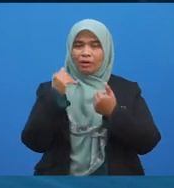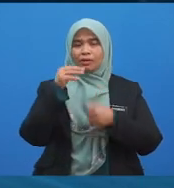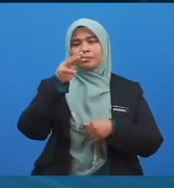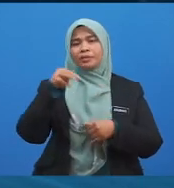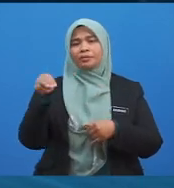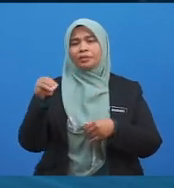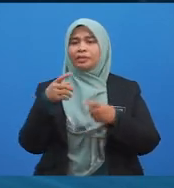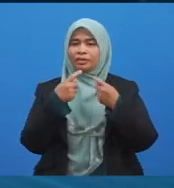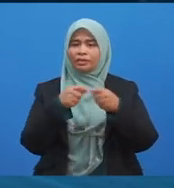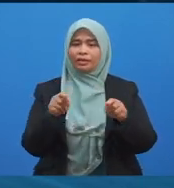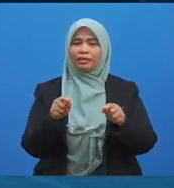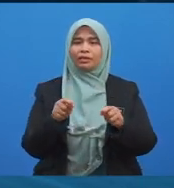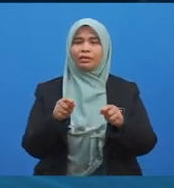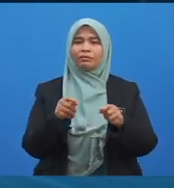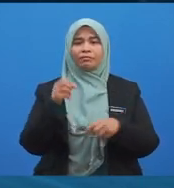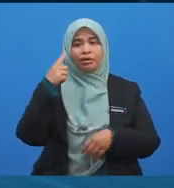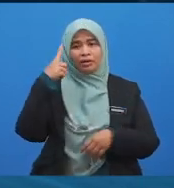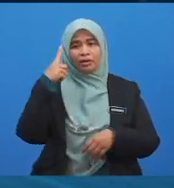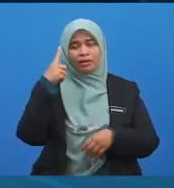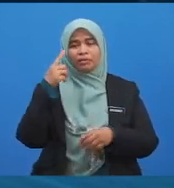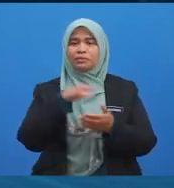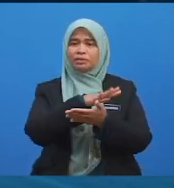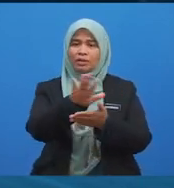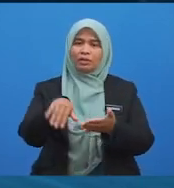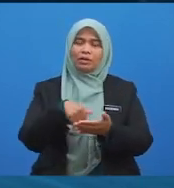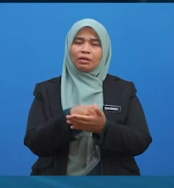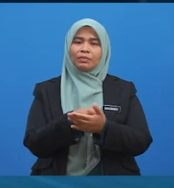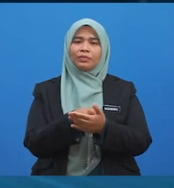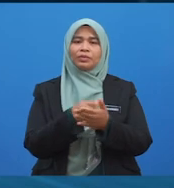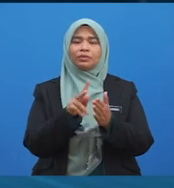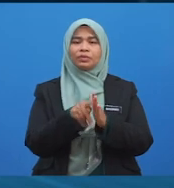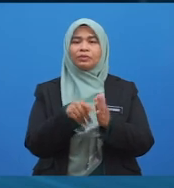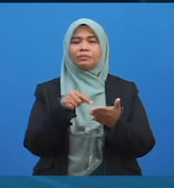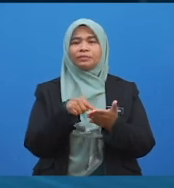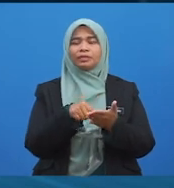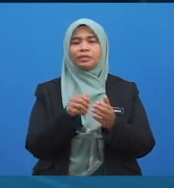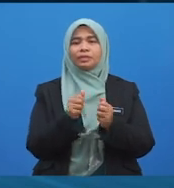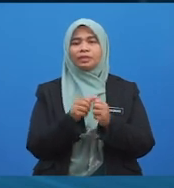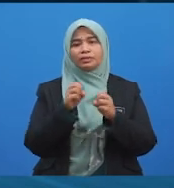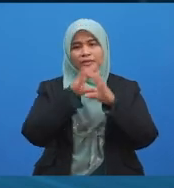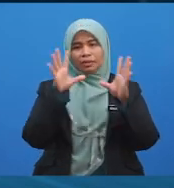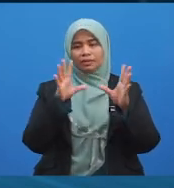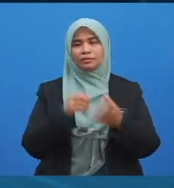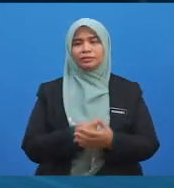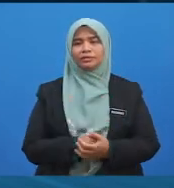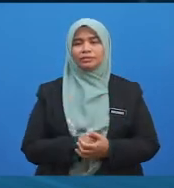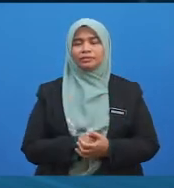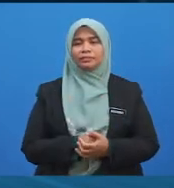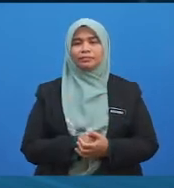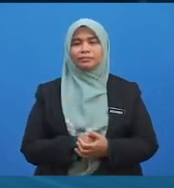Cikgu harap murid-murid telah pun memahami semua konsep ini dengan